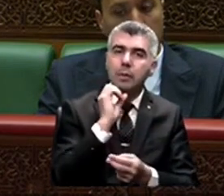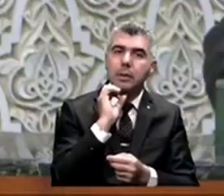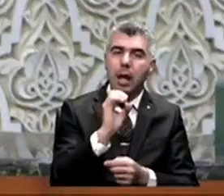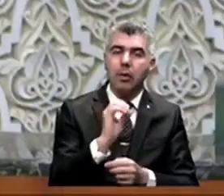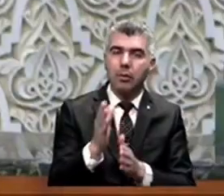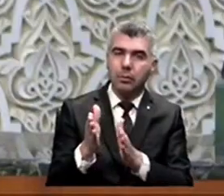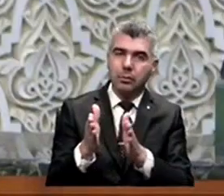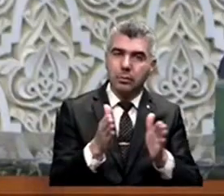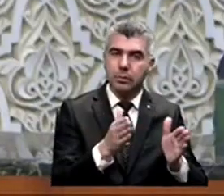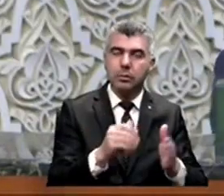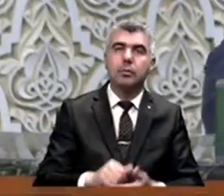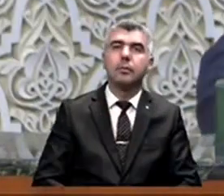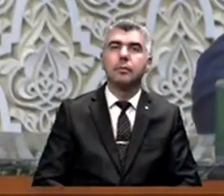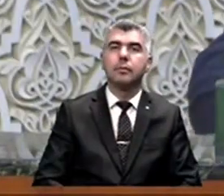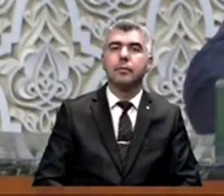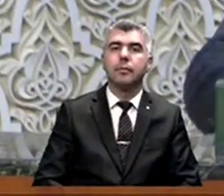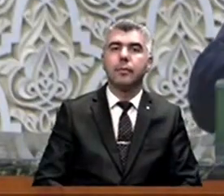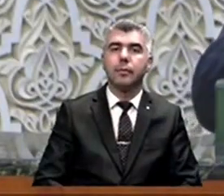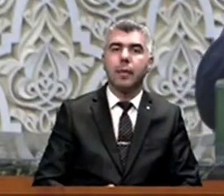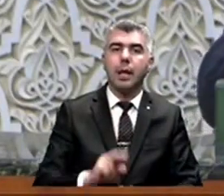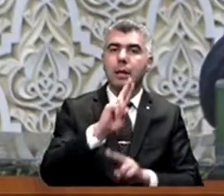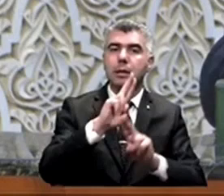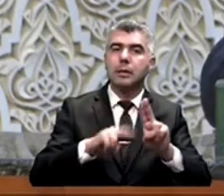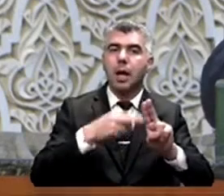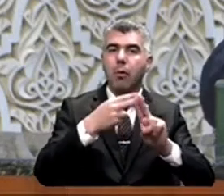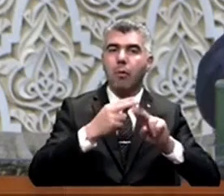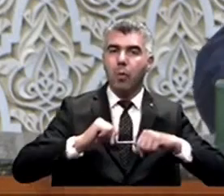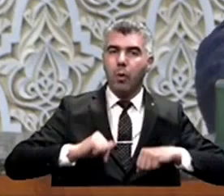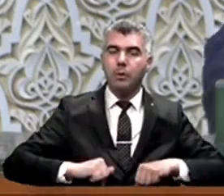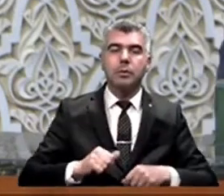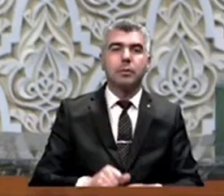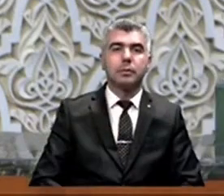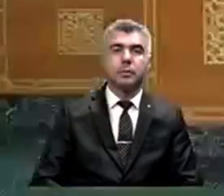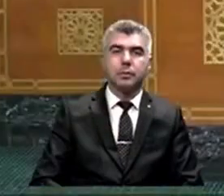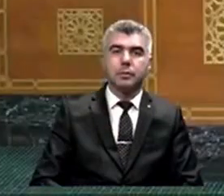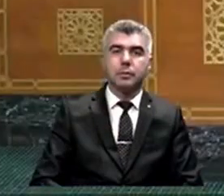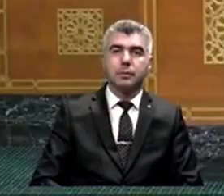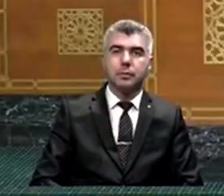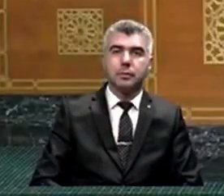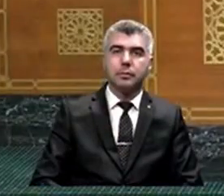شكرا. كلمة لكم سيد الوزير للجواب على هذا السؤال.